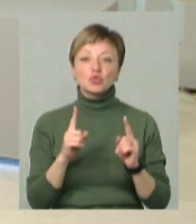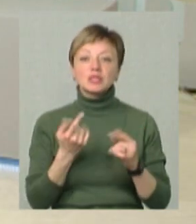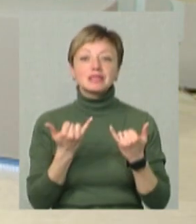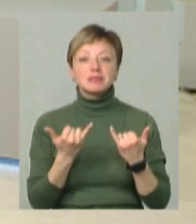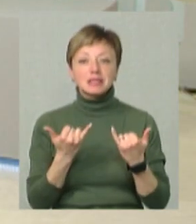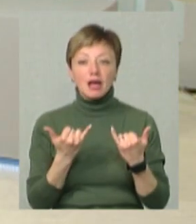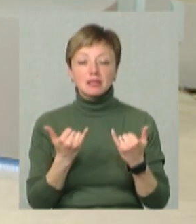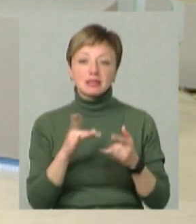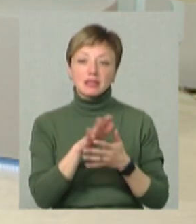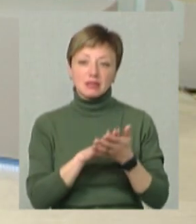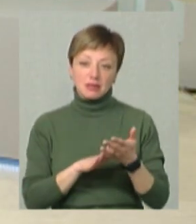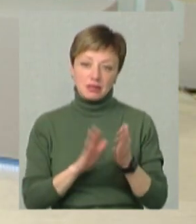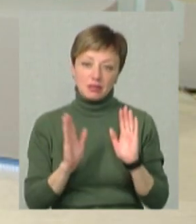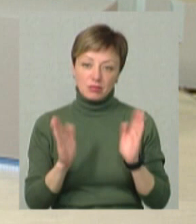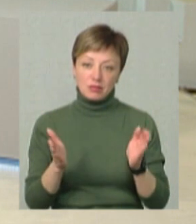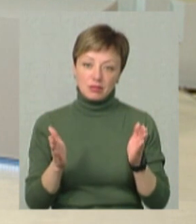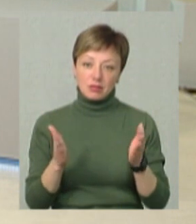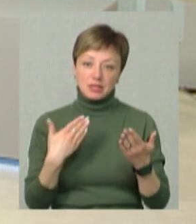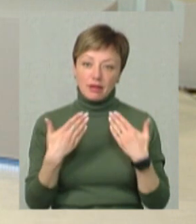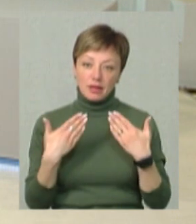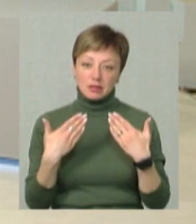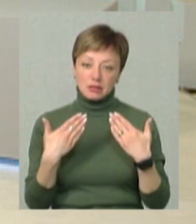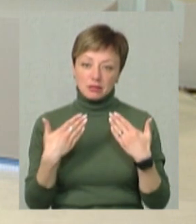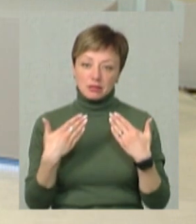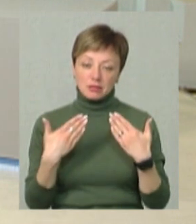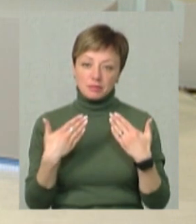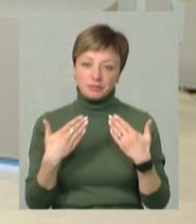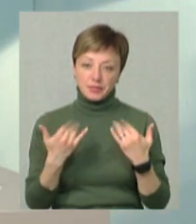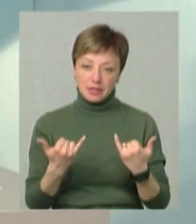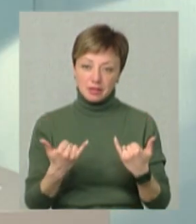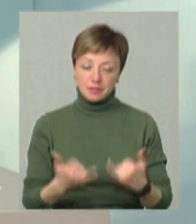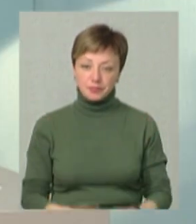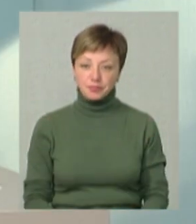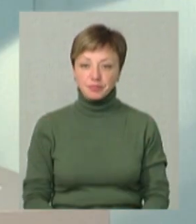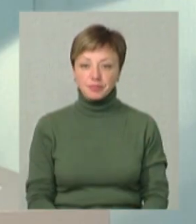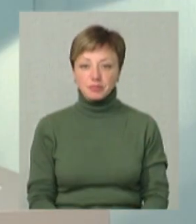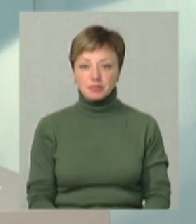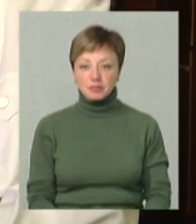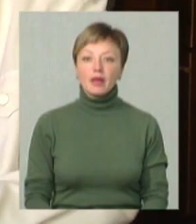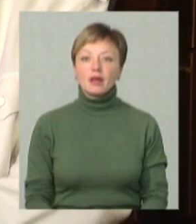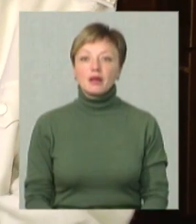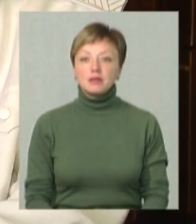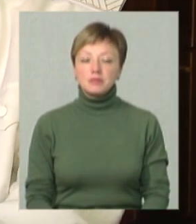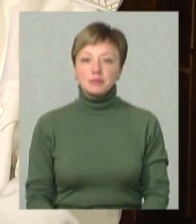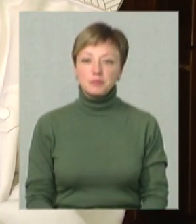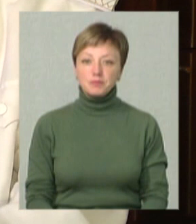ним зараз і як до нього ставляться зараз хмельничани.